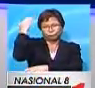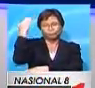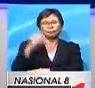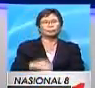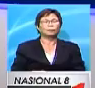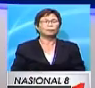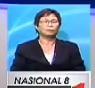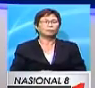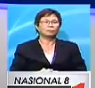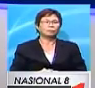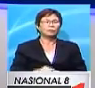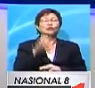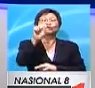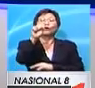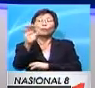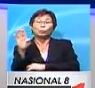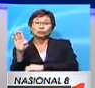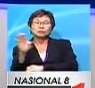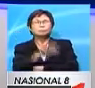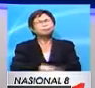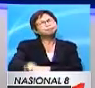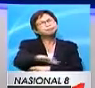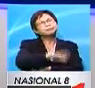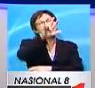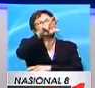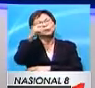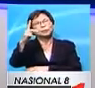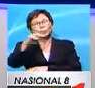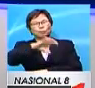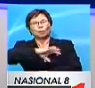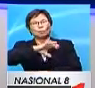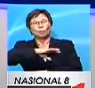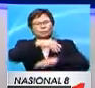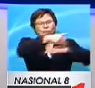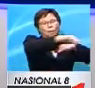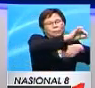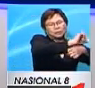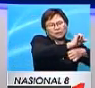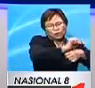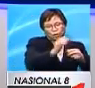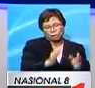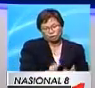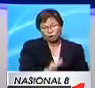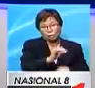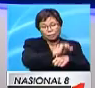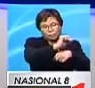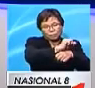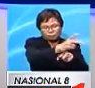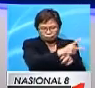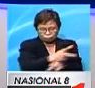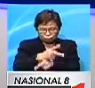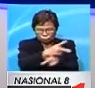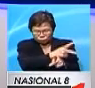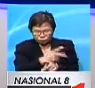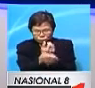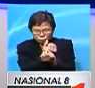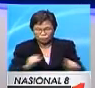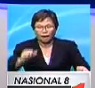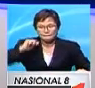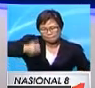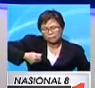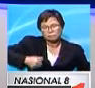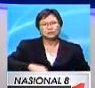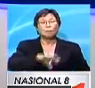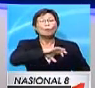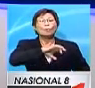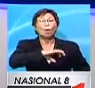calon di sungai besar pula kira-kira 3000 anggota polis ditugaskan bagi mengawal keselamatan pada hari pengundian esok